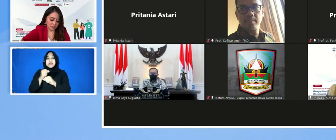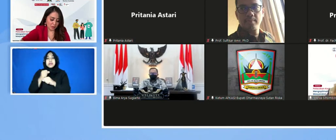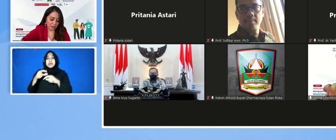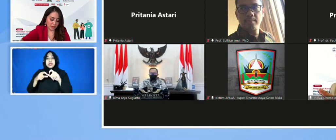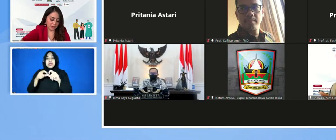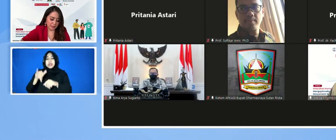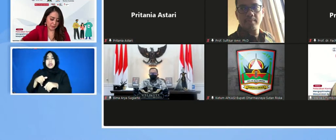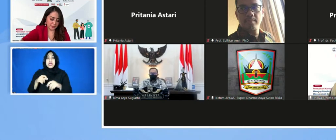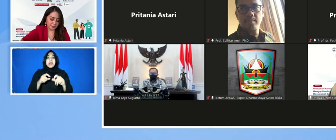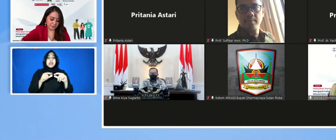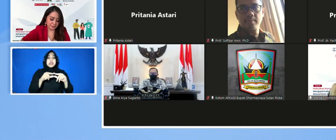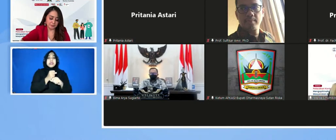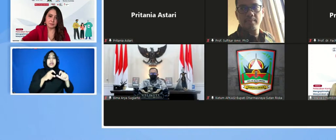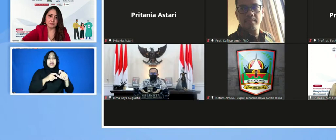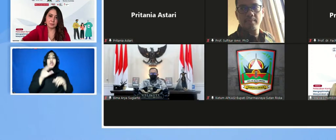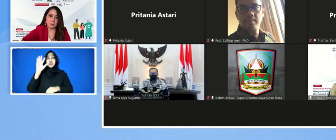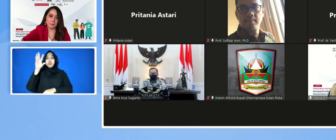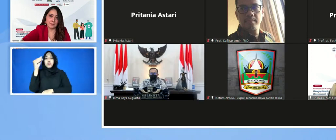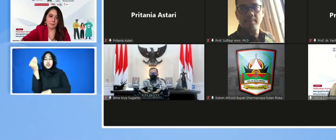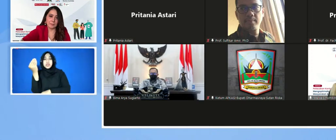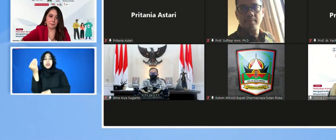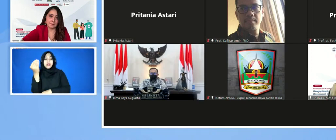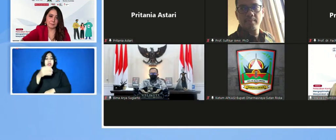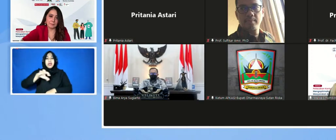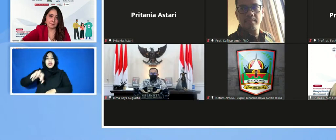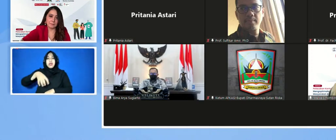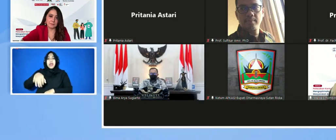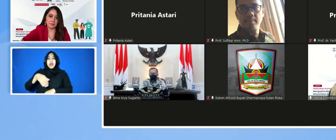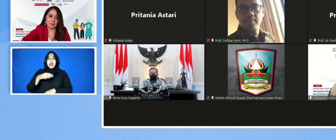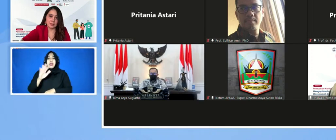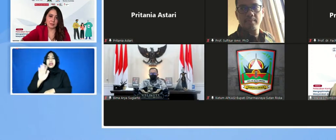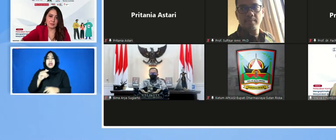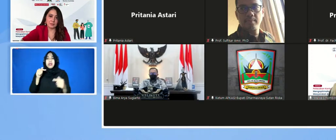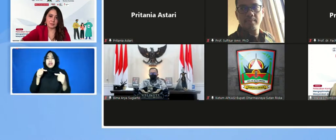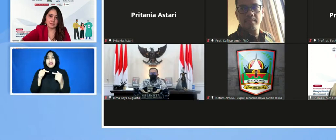dan dengan daerah pun kan tidak ter okay.